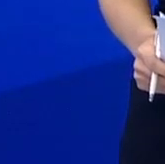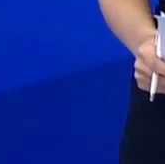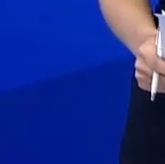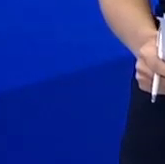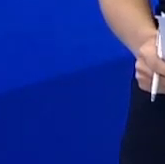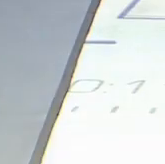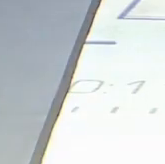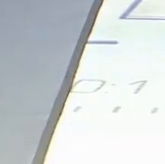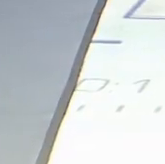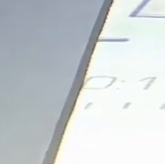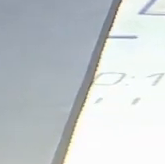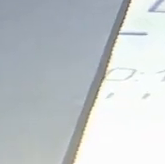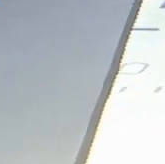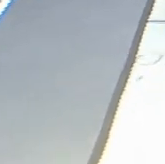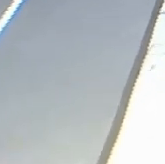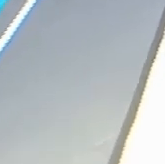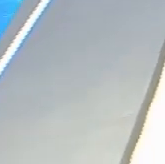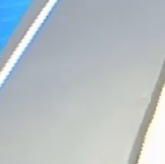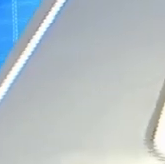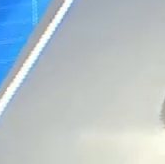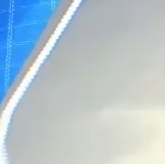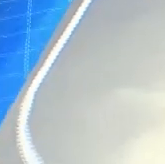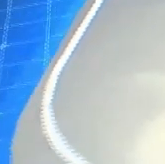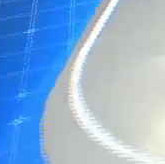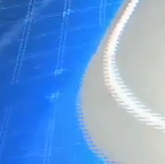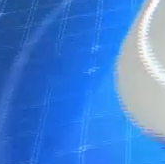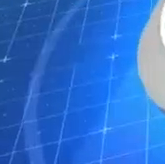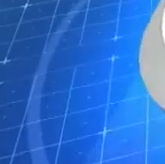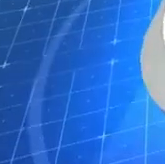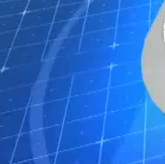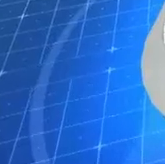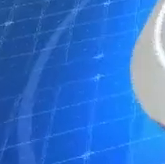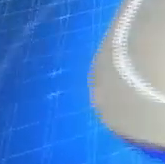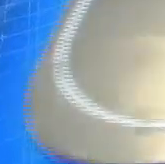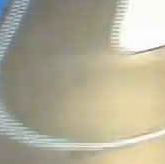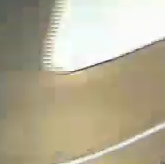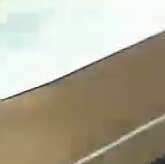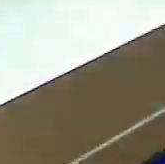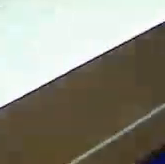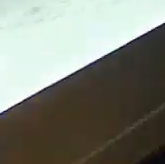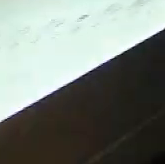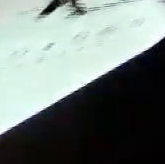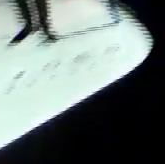bukas, para sa Pilipino. Sama-sama tayong magiging saksi!